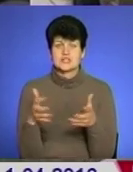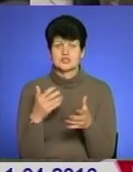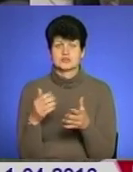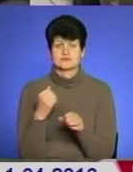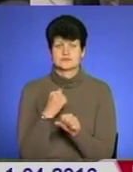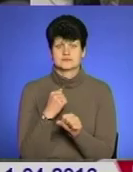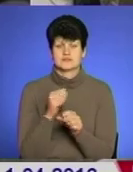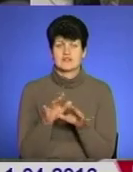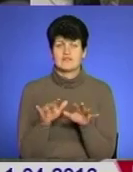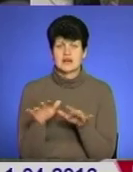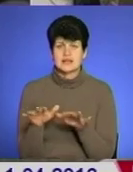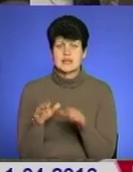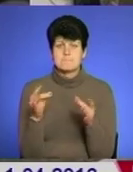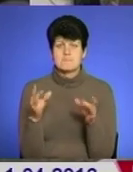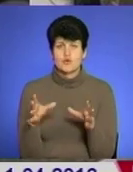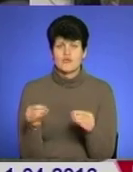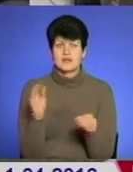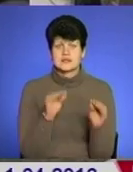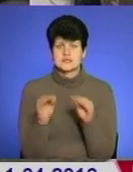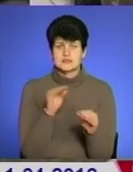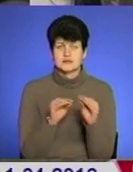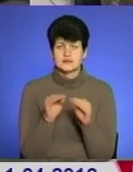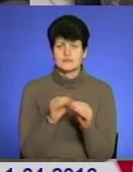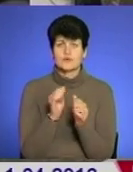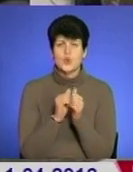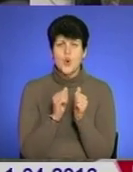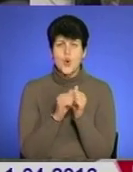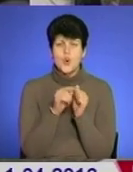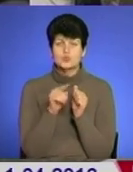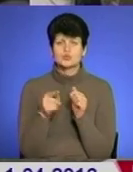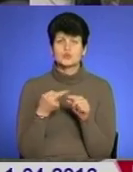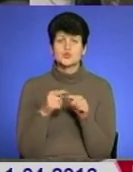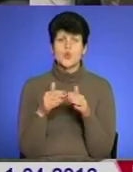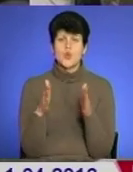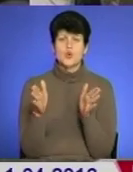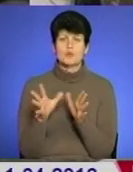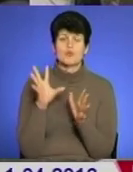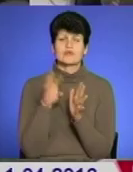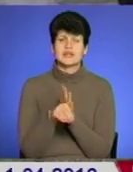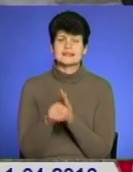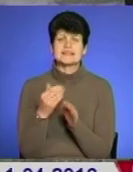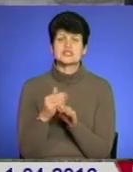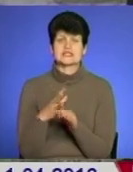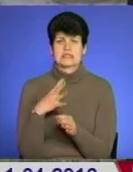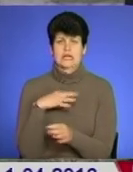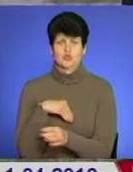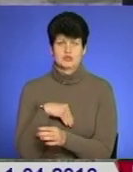Ну, пакували це все, складали. Ну, в кожну цю коробку вкладена частинка душі.